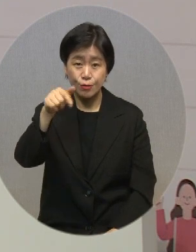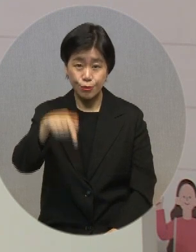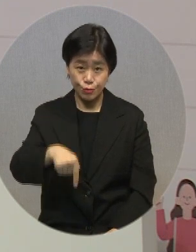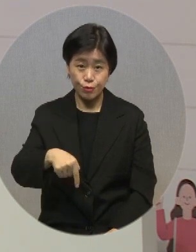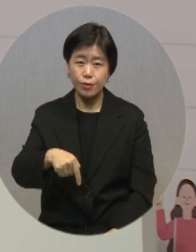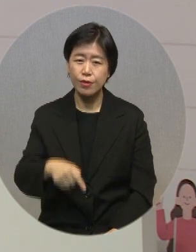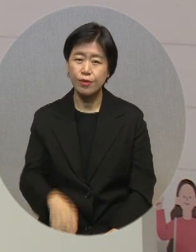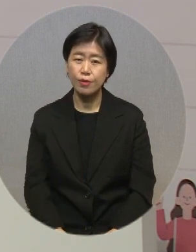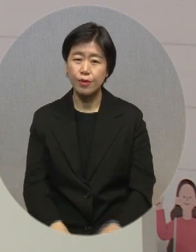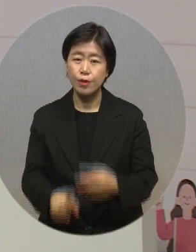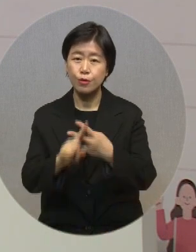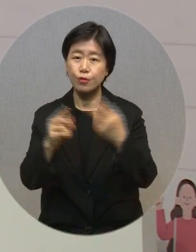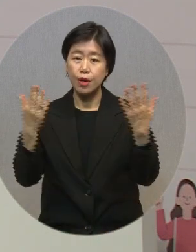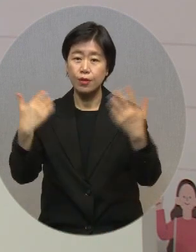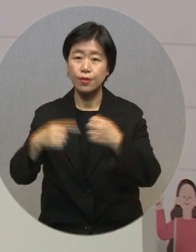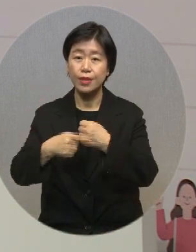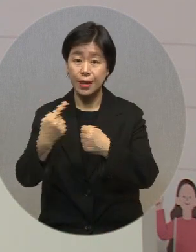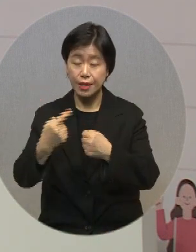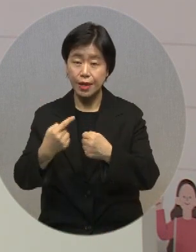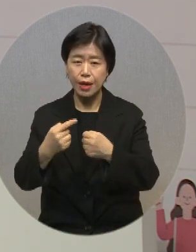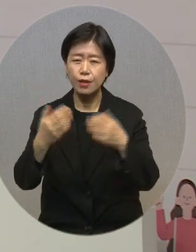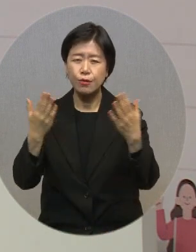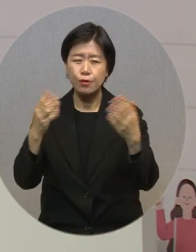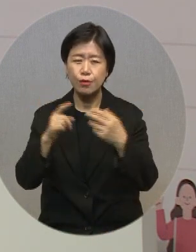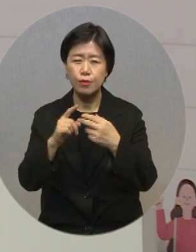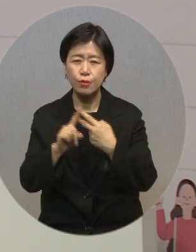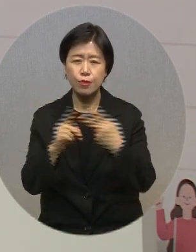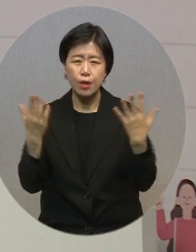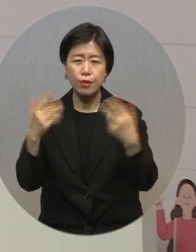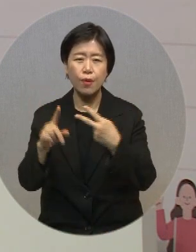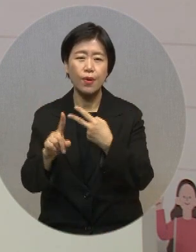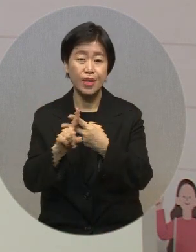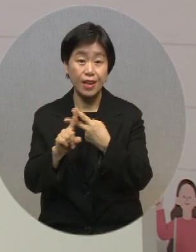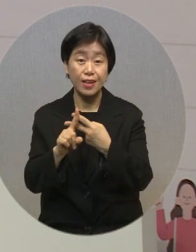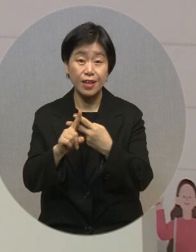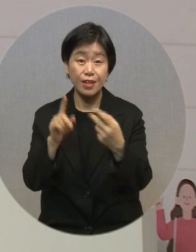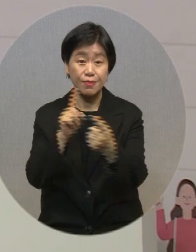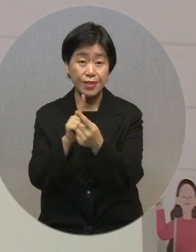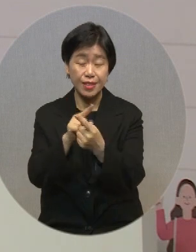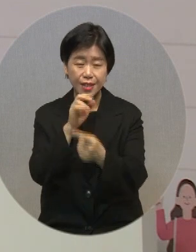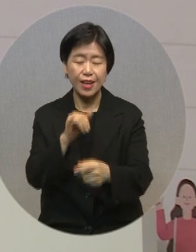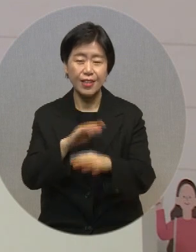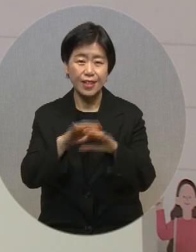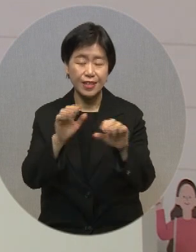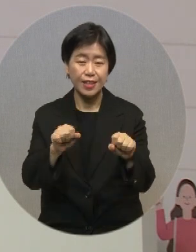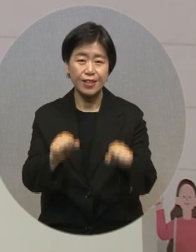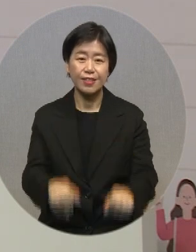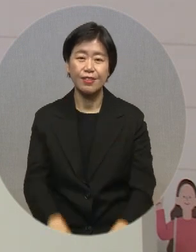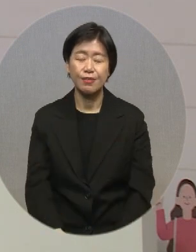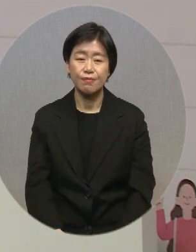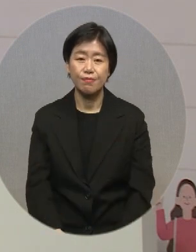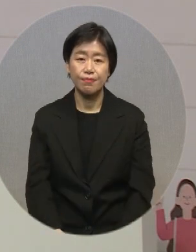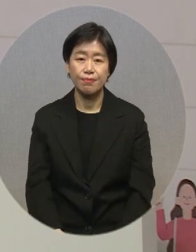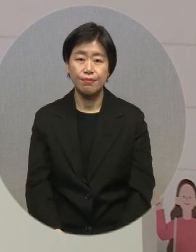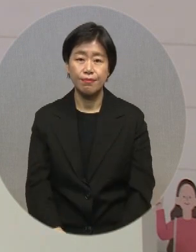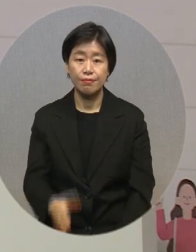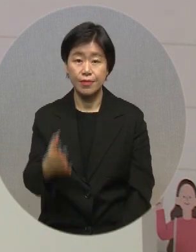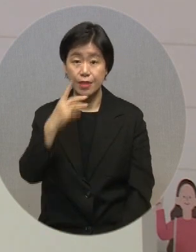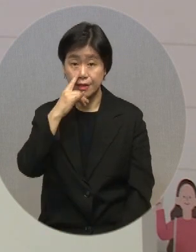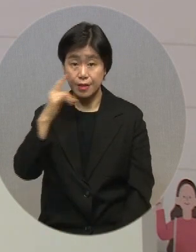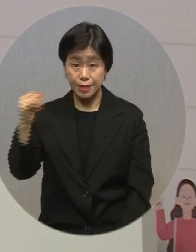1학년 박승열 군 한번 만나보겠습니다. 안녕하십니까? 안녕하세요. 안녕하세요. 안녕하세요. 네. 어머님은 국적이